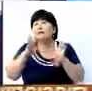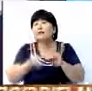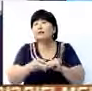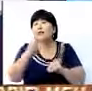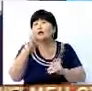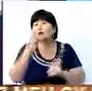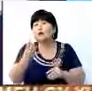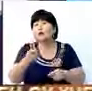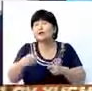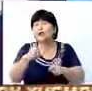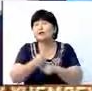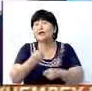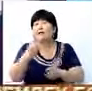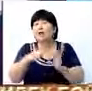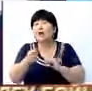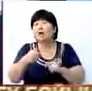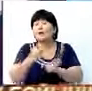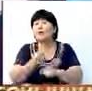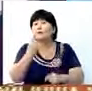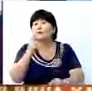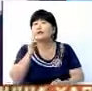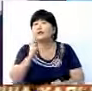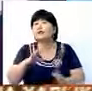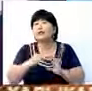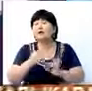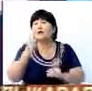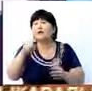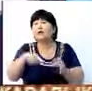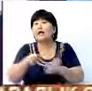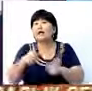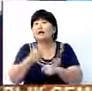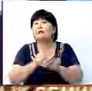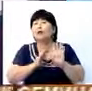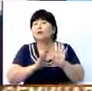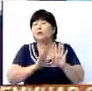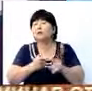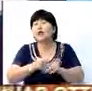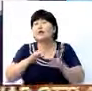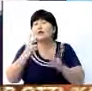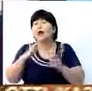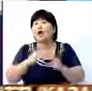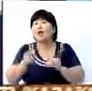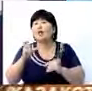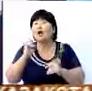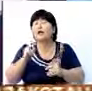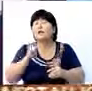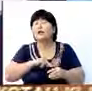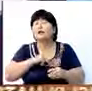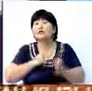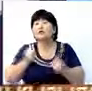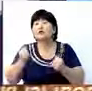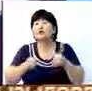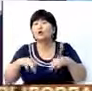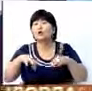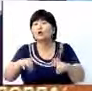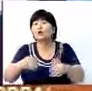4 басқарма басшысының, 2 аудан әкімінің, 1 кент әкімінің, 1 қала әкімі орынбасарының, 2 ауыл әкімінің қызметтік көліктерімен жол